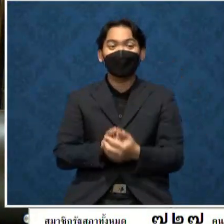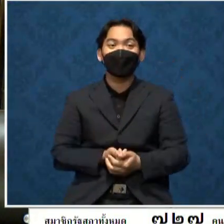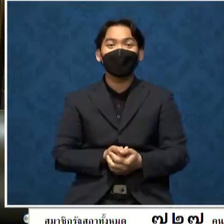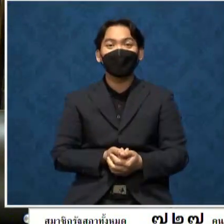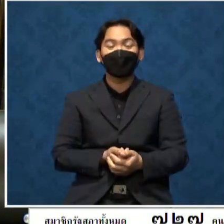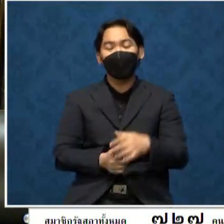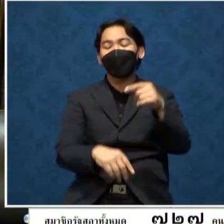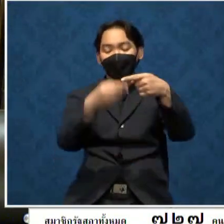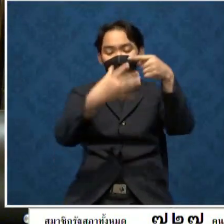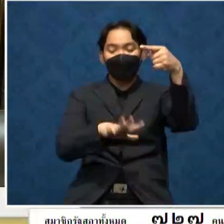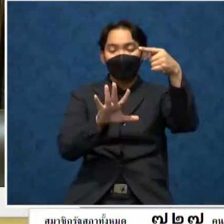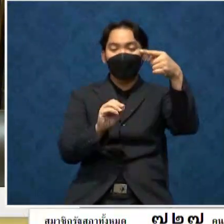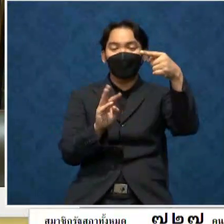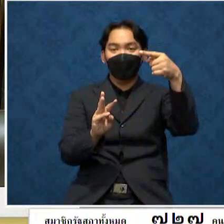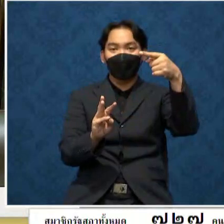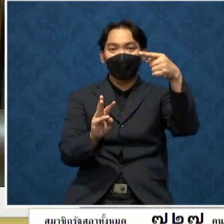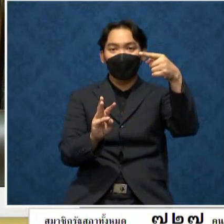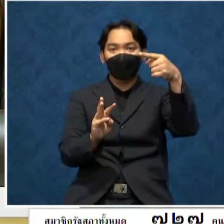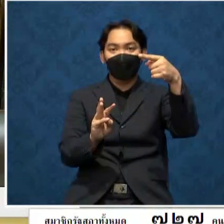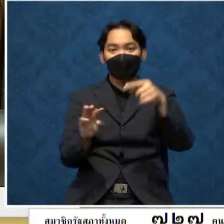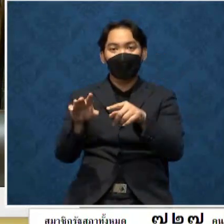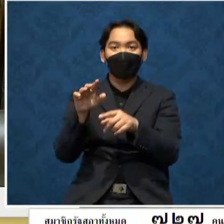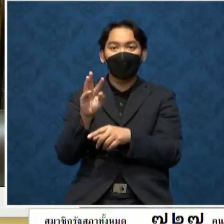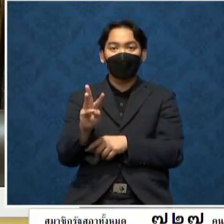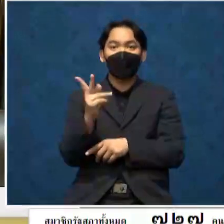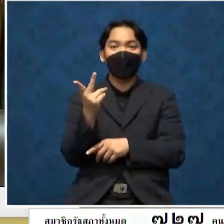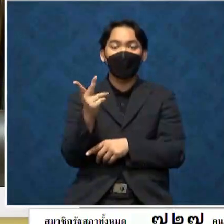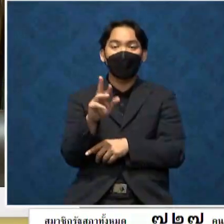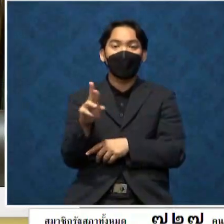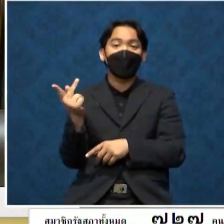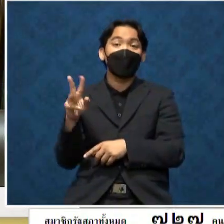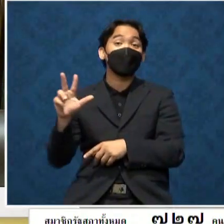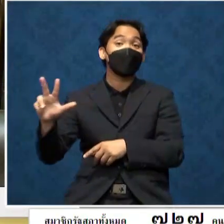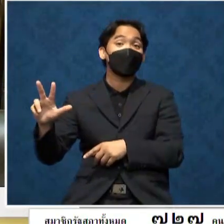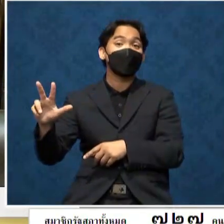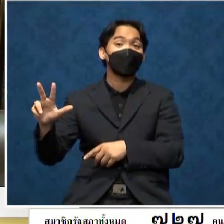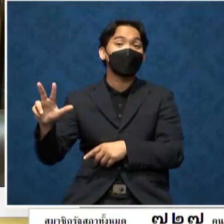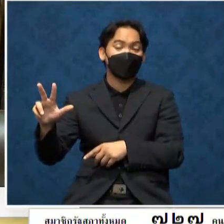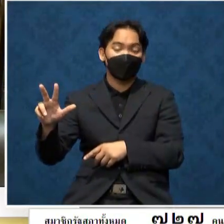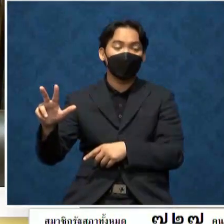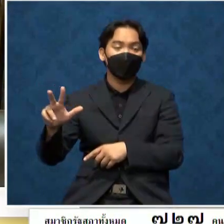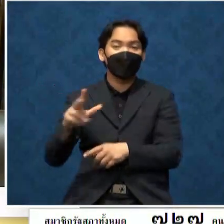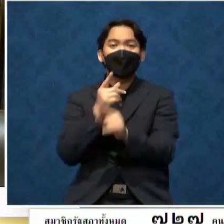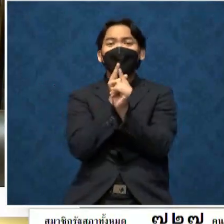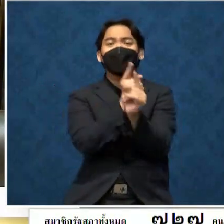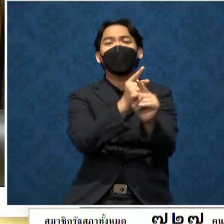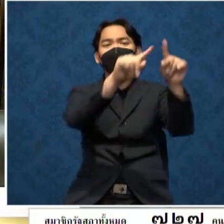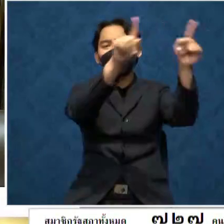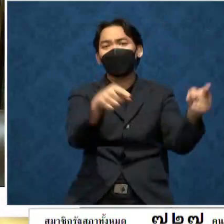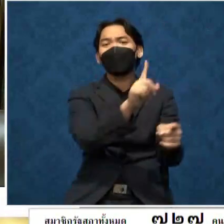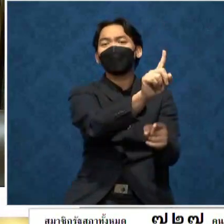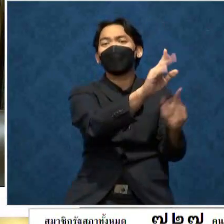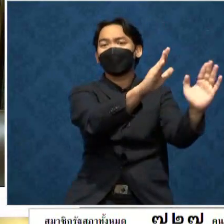56วรรค3นะครับบอกว่าการออกเสียงลงคะแนนให้ใช้วิธีตามวงเล็บ1จะใช้วิธีตาม2หรือ